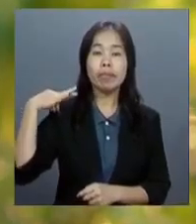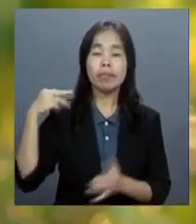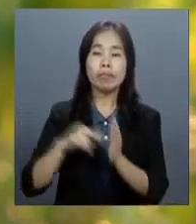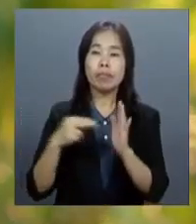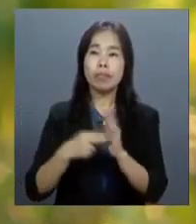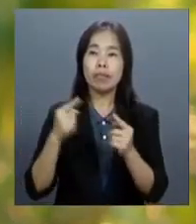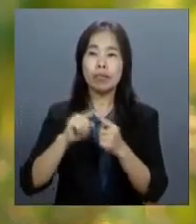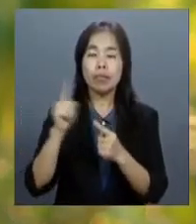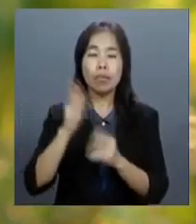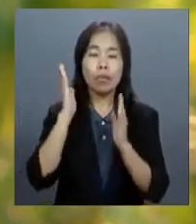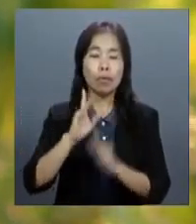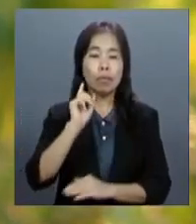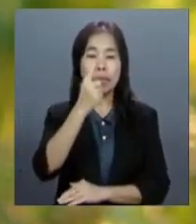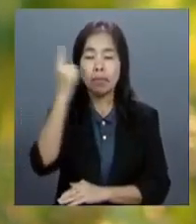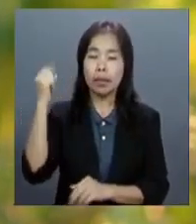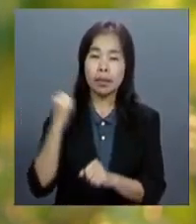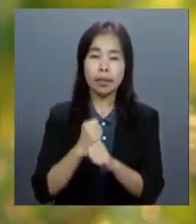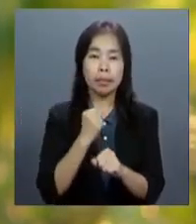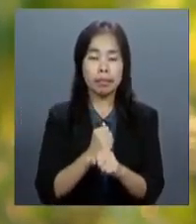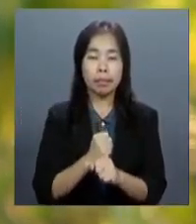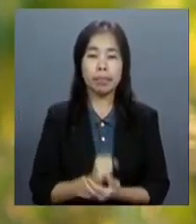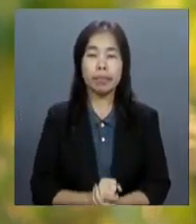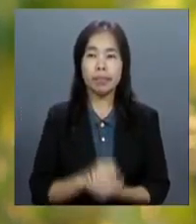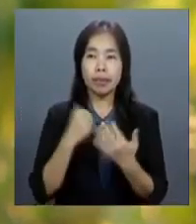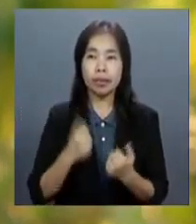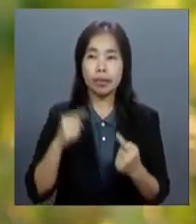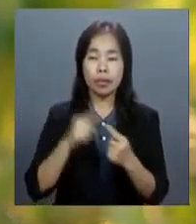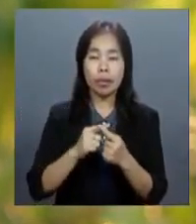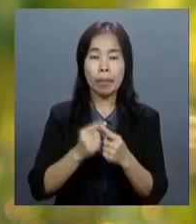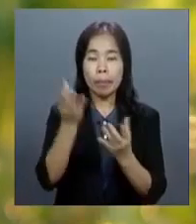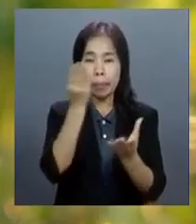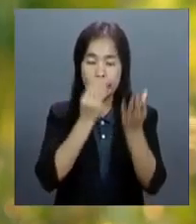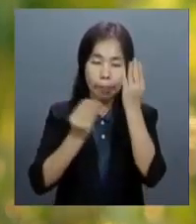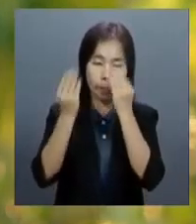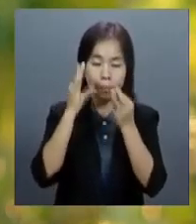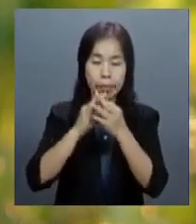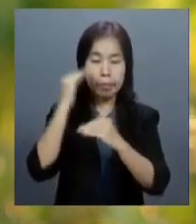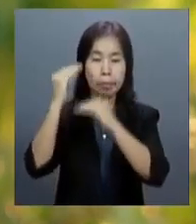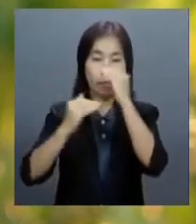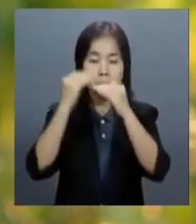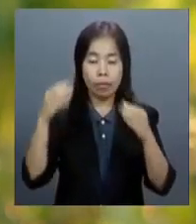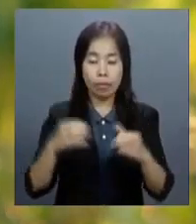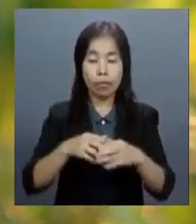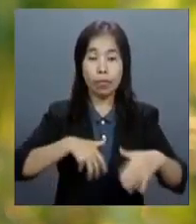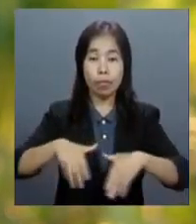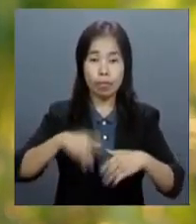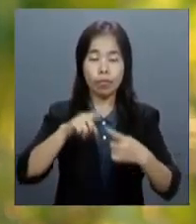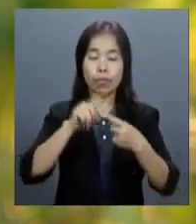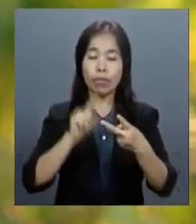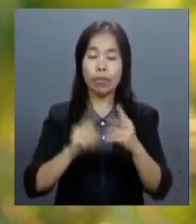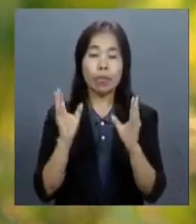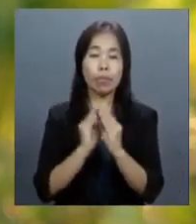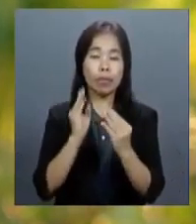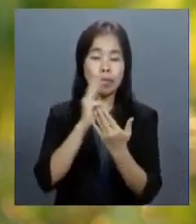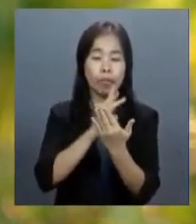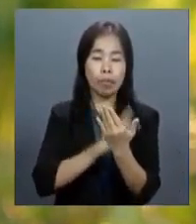มมองของคนรุ่นใหม่เกี่ยวกับสังคมรอบตัวค่ะนอกจากการถอดบทเรียนการพัฒนาชุมชนแล้วการประชุมวิชาการชุมชนเป็นสุ